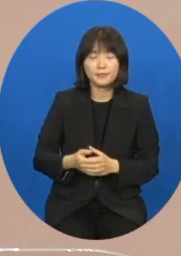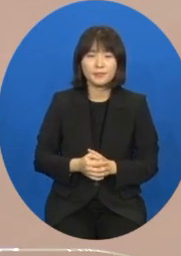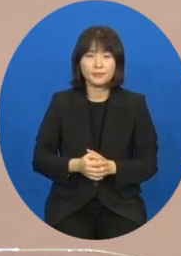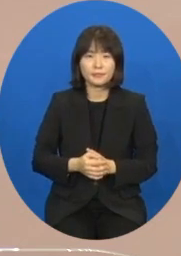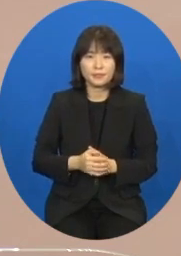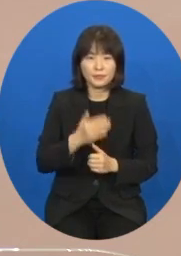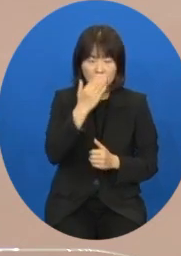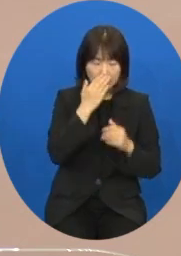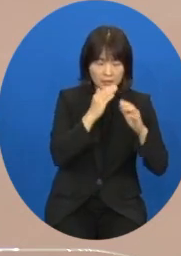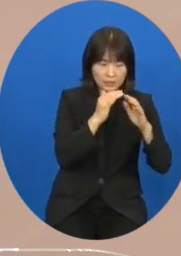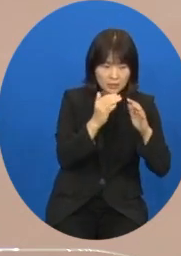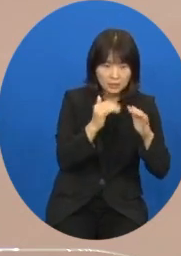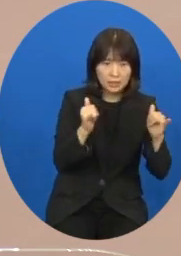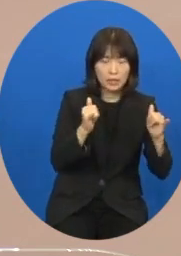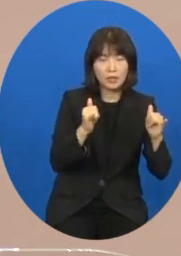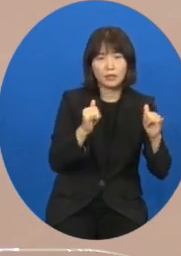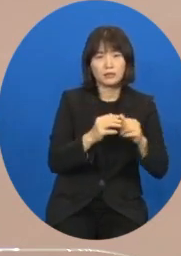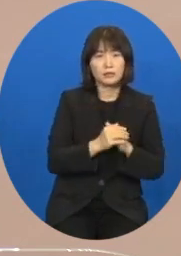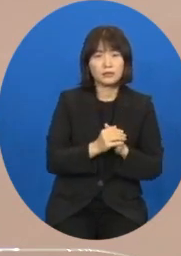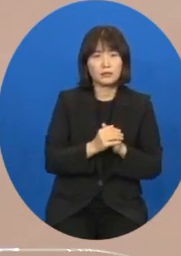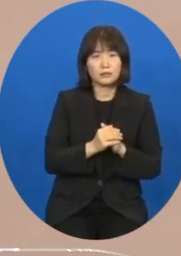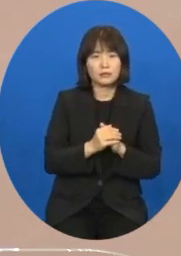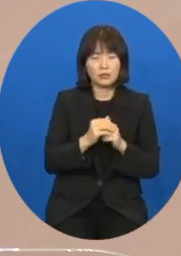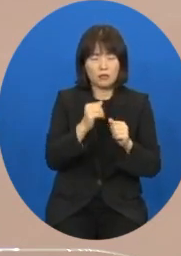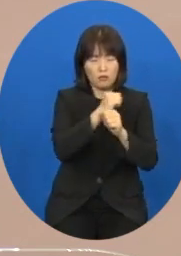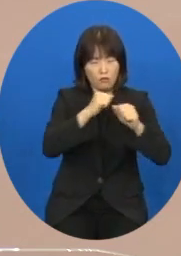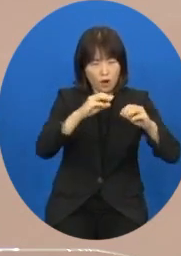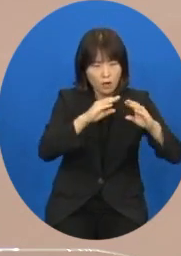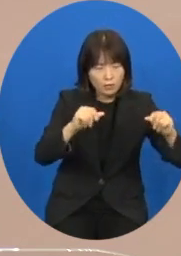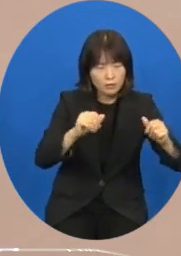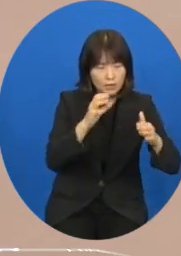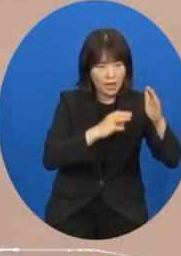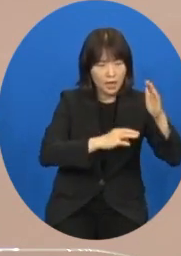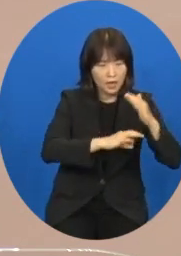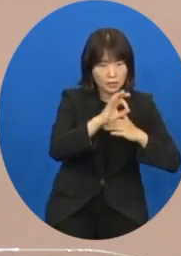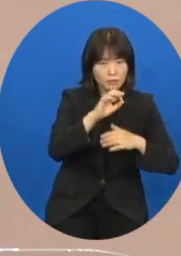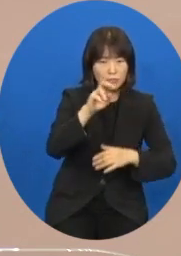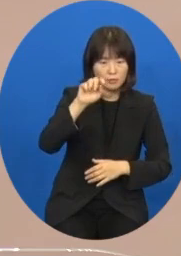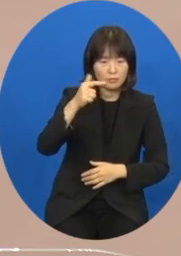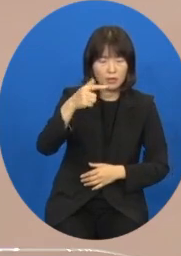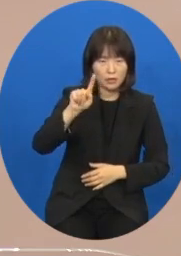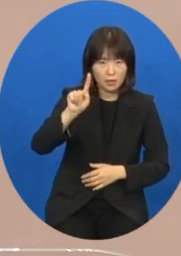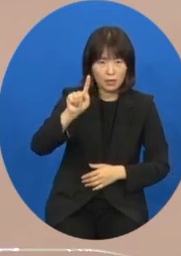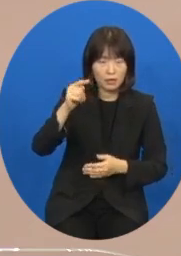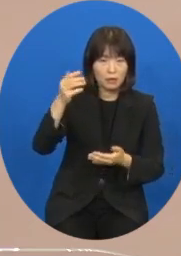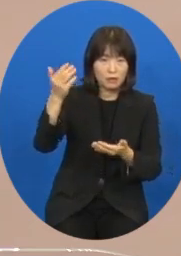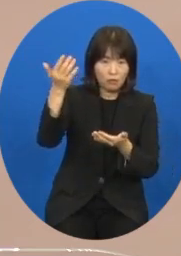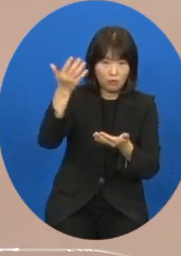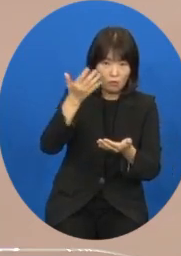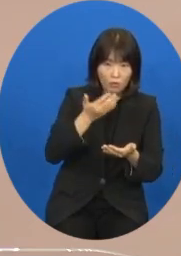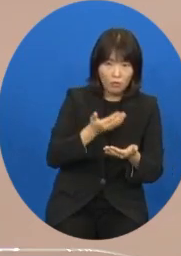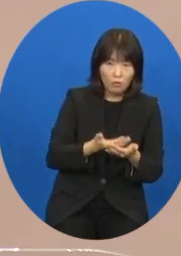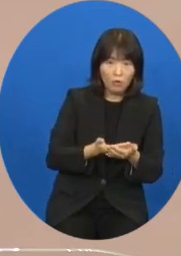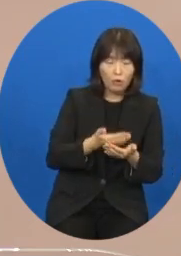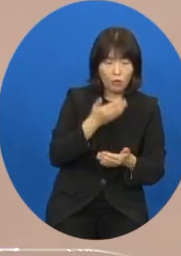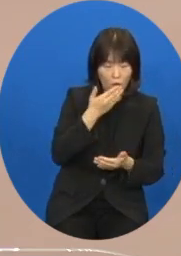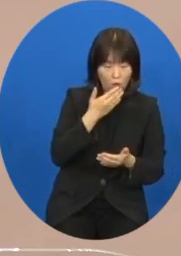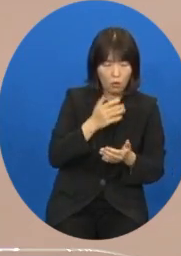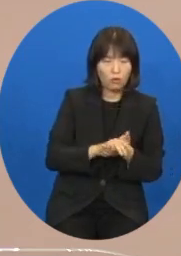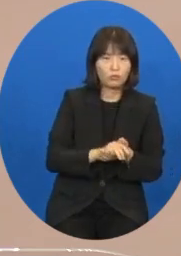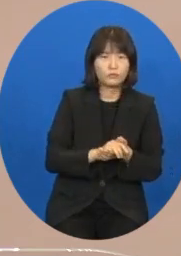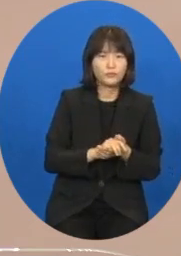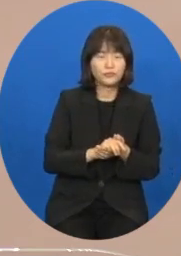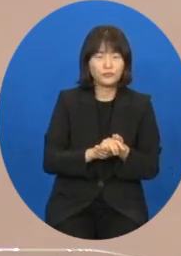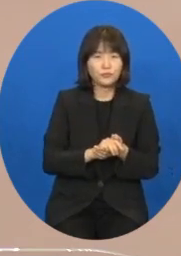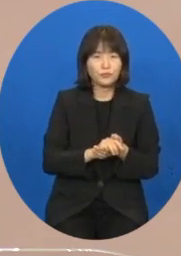이스라엘 백성들이 가나안 땅, 광야에서 아침에 만나가 내리는 걸 먹고 구름기둥, 불기둥으로